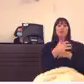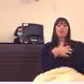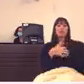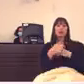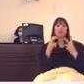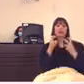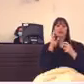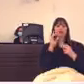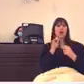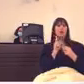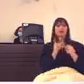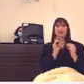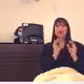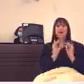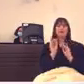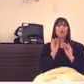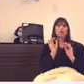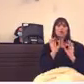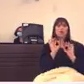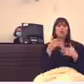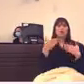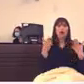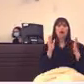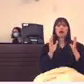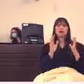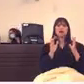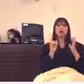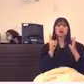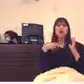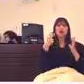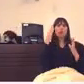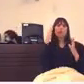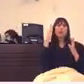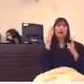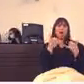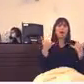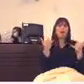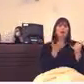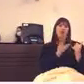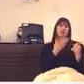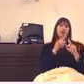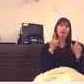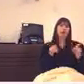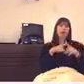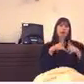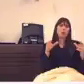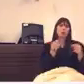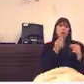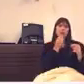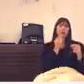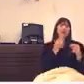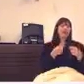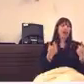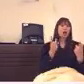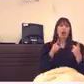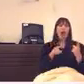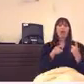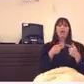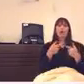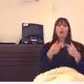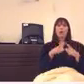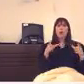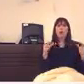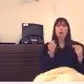צריכים לעבור שום ארגז, שום מזון, שום כלום, להיות מוכר ברווחה ולקבל תלושי מזון. חילקנו אלפי תלושי מזון ליהודים,